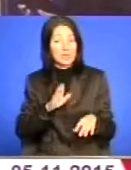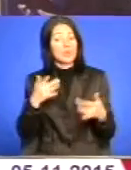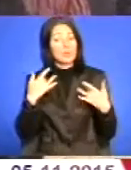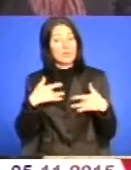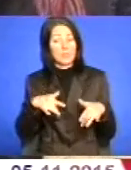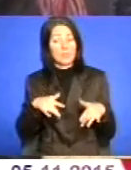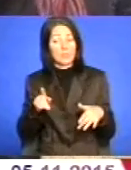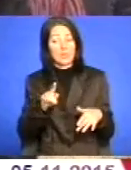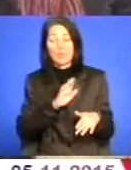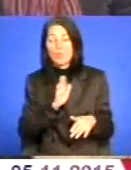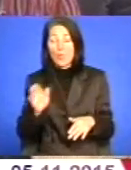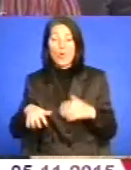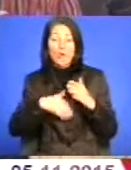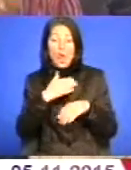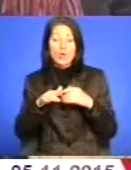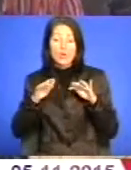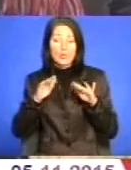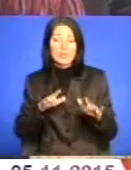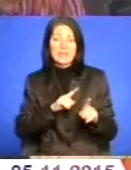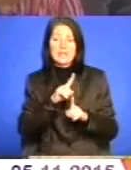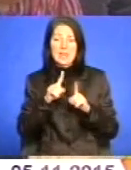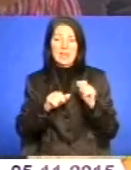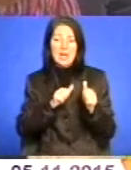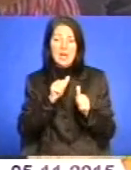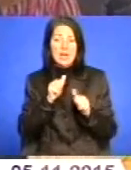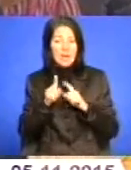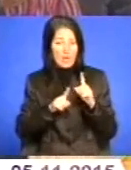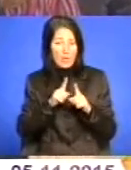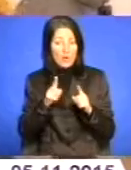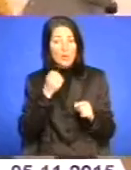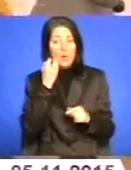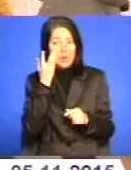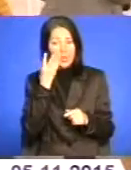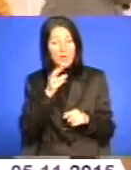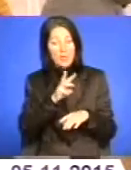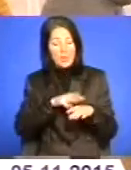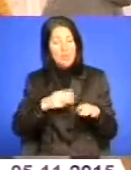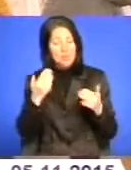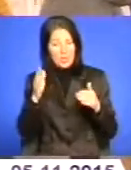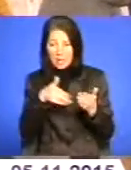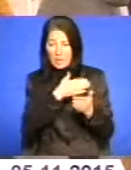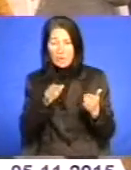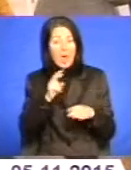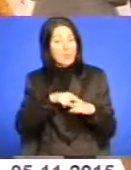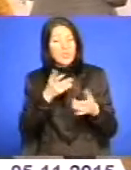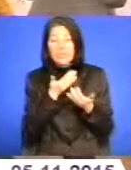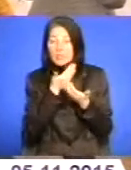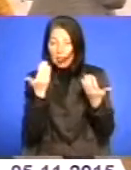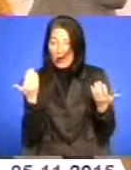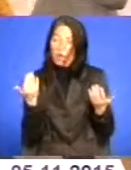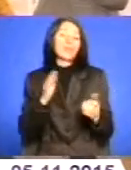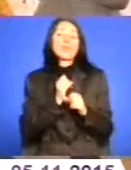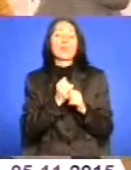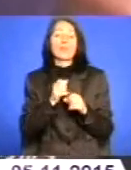звільнені. Щоб не було хаосу в процесі реформування, коли міліція вже ліквідована, а поліція ще не працює, завдання